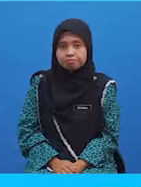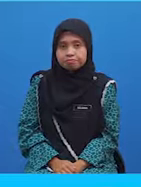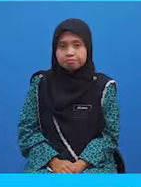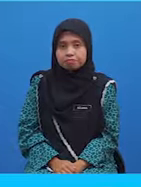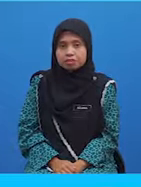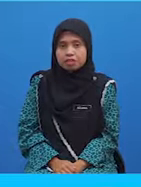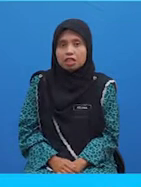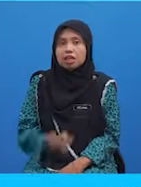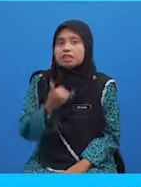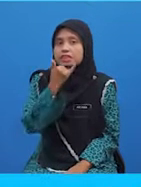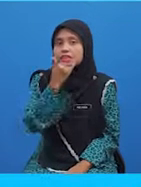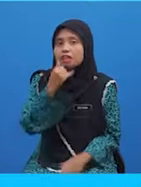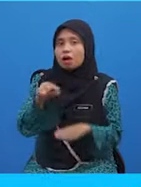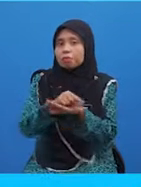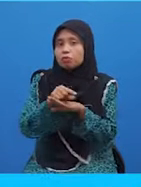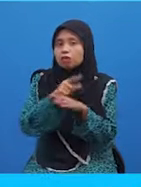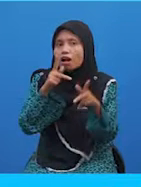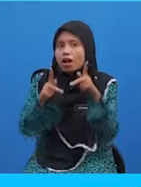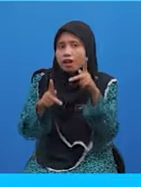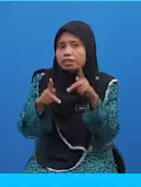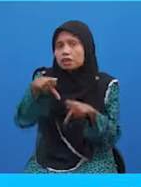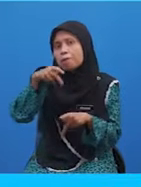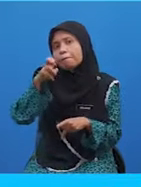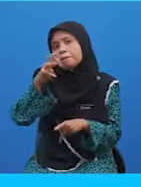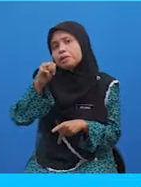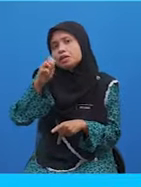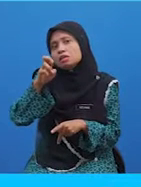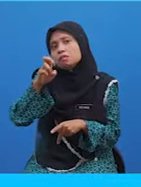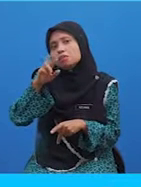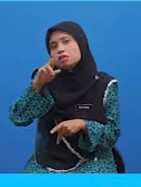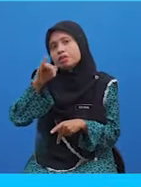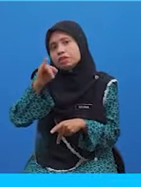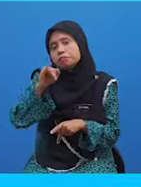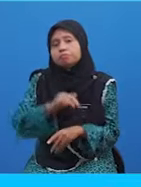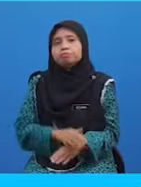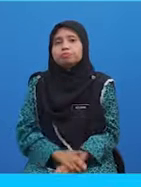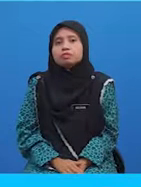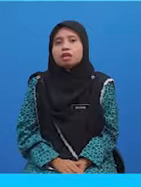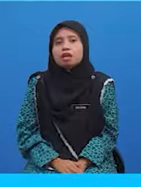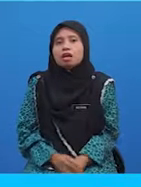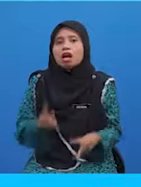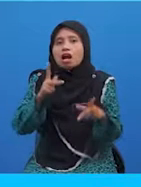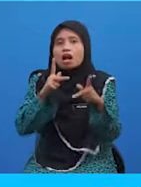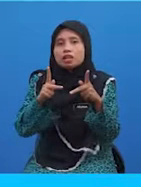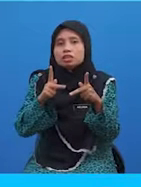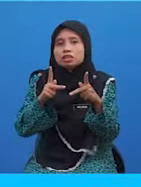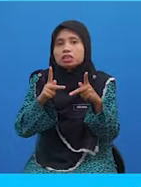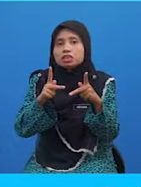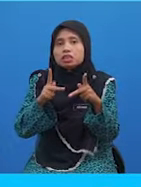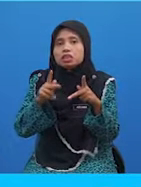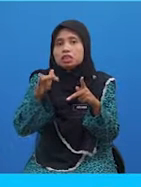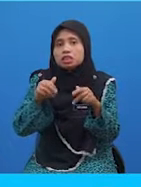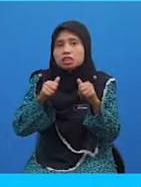Berikutnya, kesalahan penggunaan kata pemberi yang tidak mematuhi rumus ialah atau merupakan